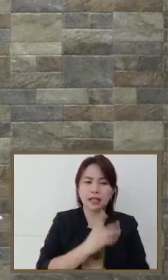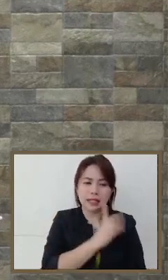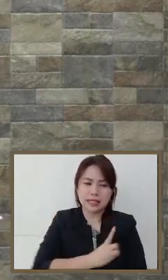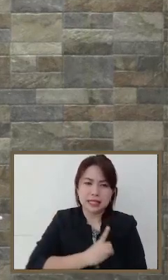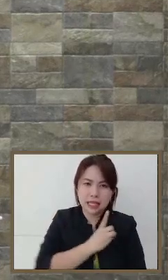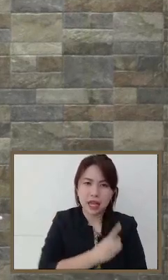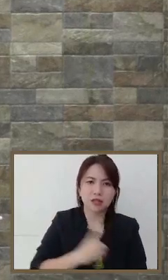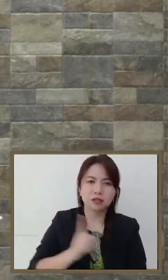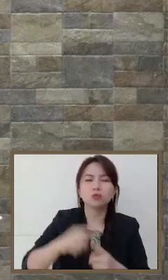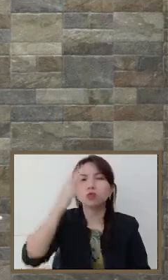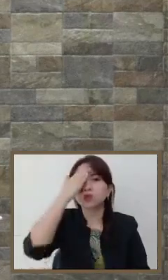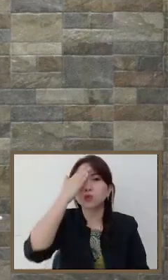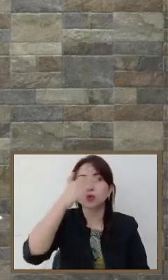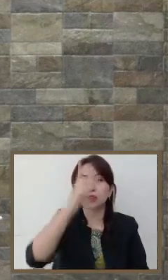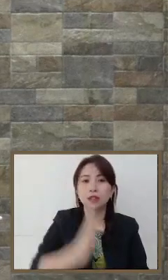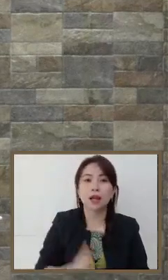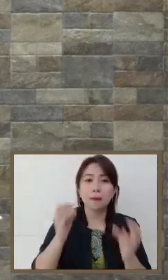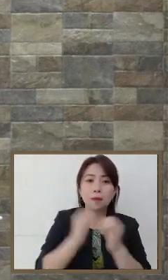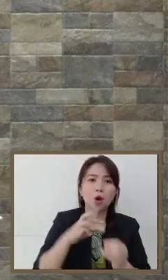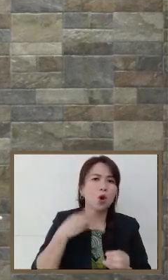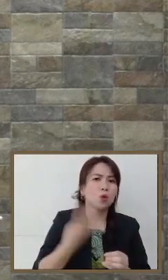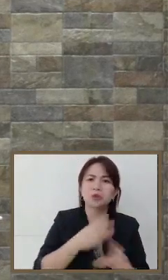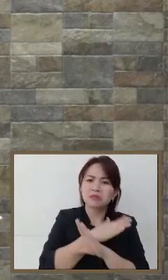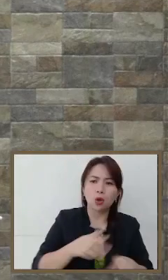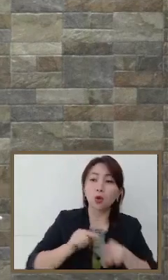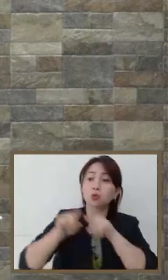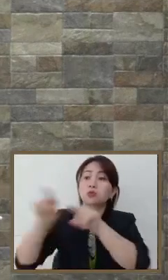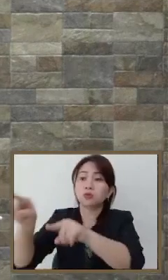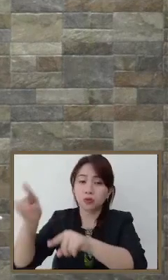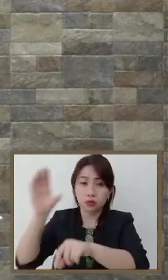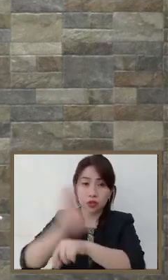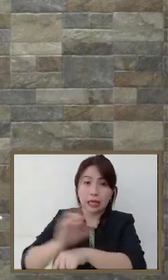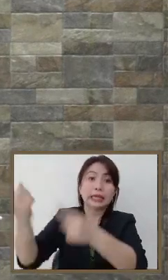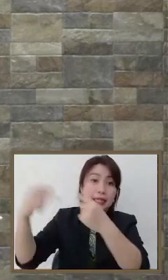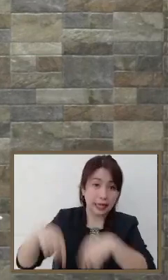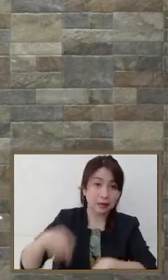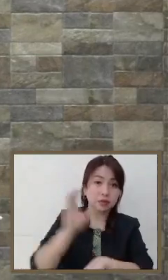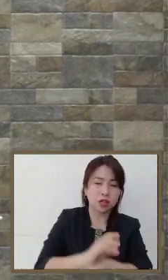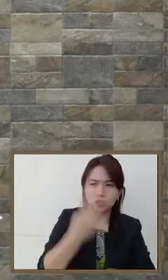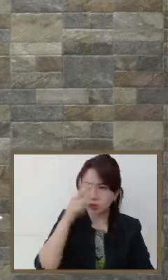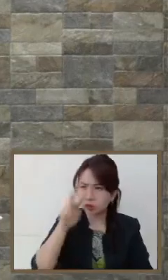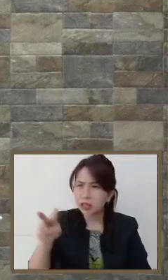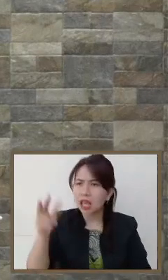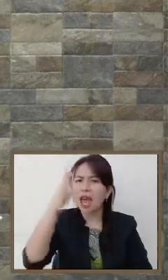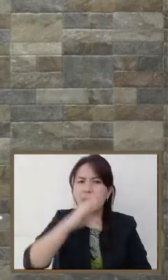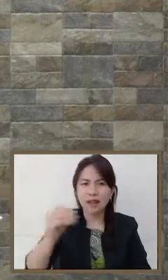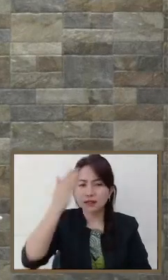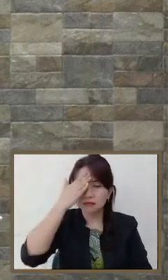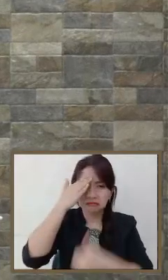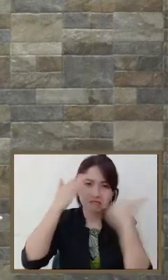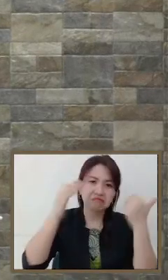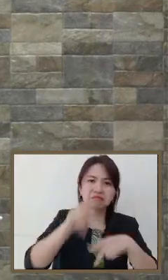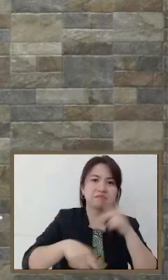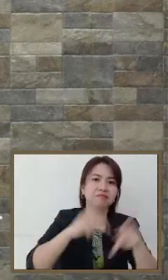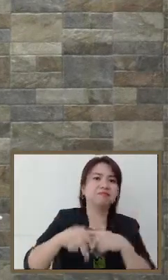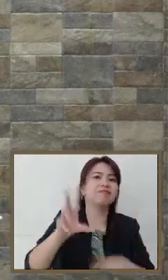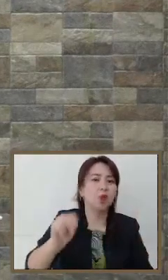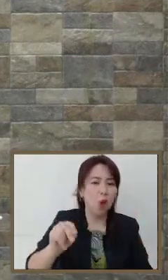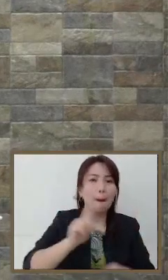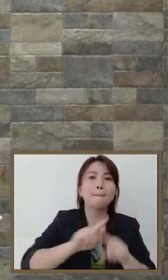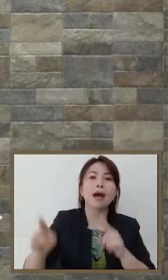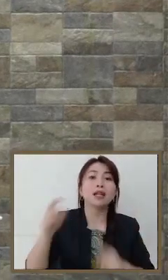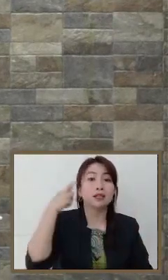pupunta sa church para makilala kung sino-sino ang ang pinupuntahan natin sa church mga kapatid walang iba kundi ang